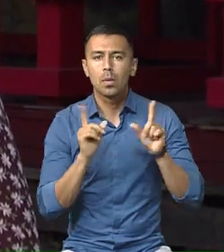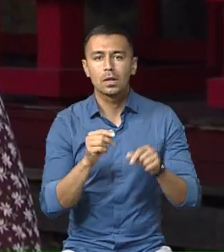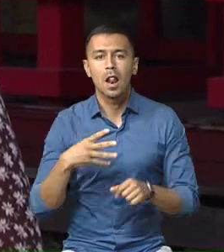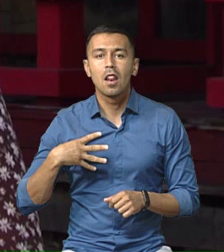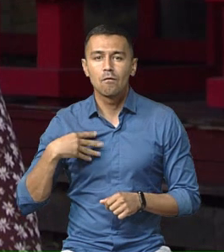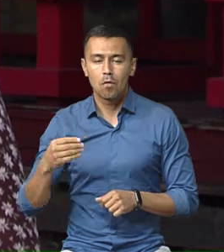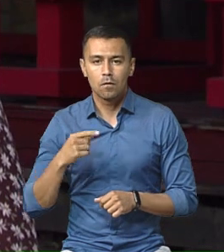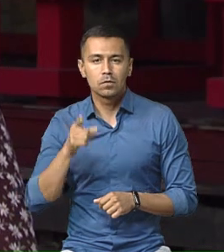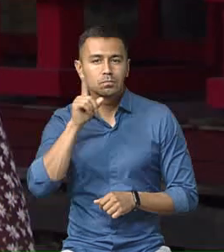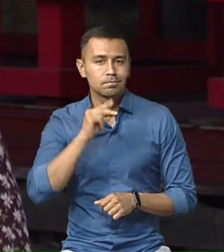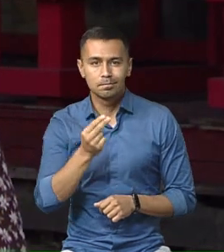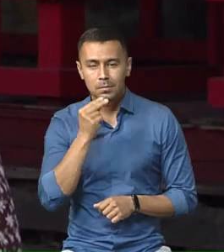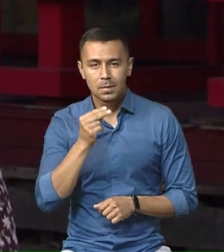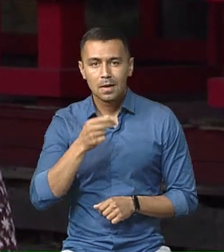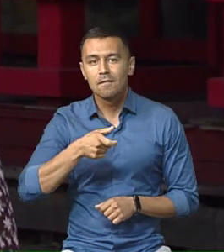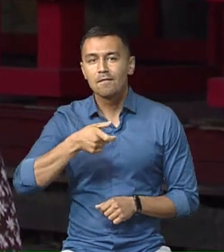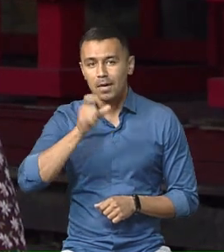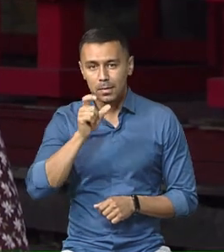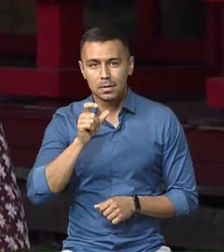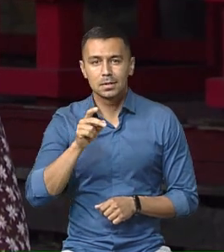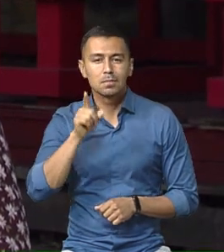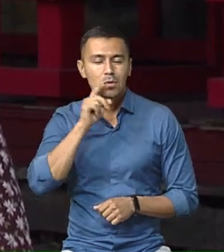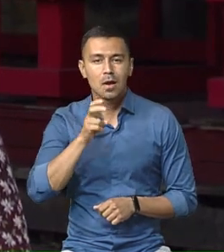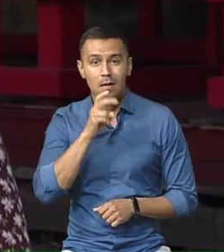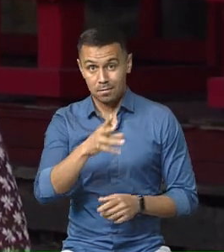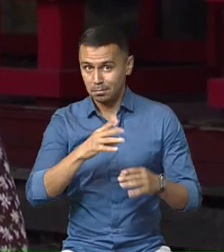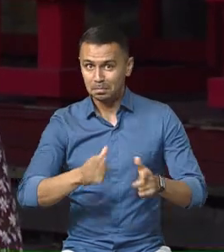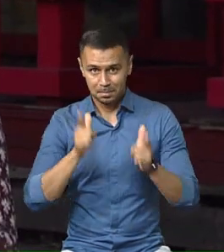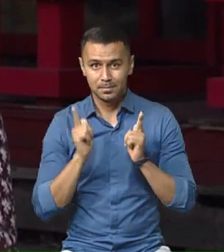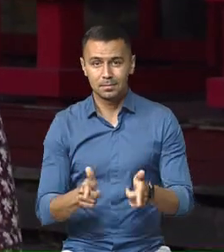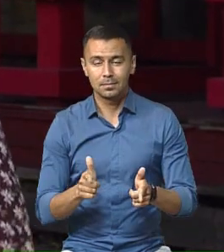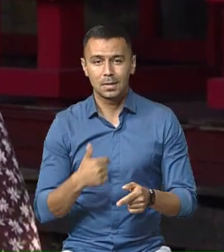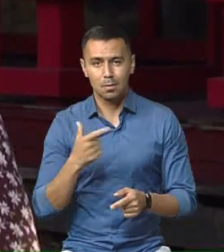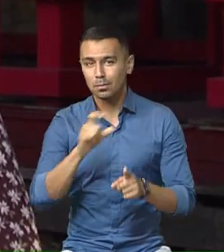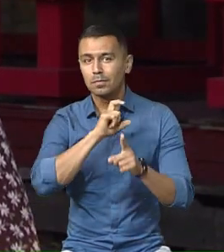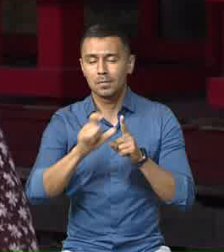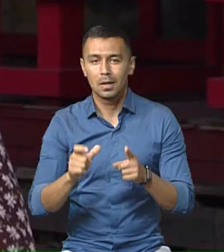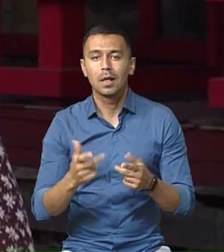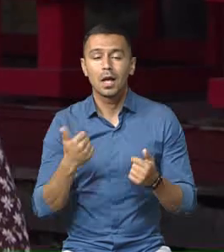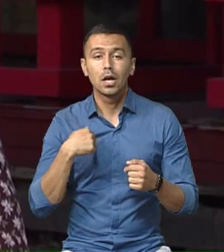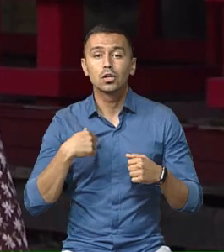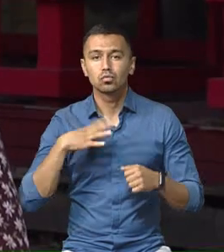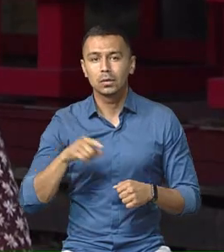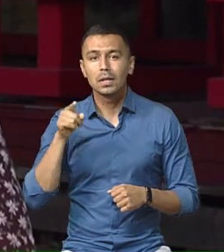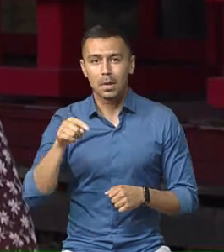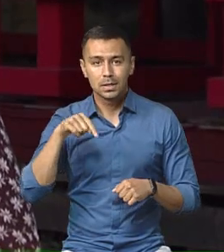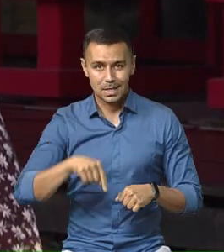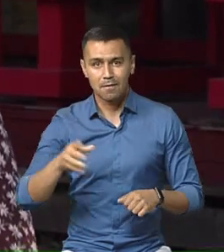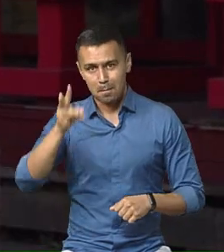Львов, вкусно поесть и выпить вкусный кофе. Вы со мной?» Я ему ответила, что я жду тебя в